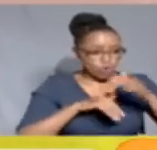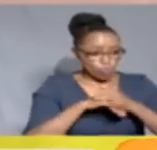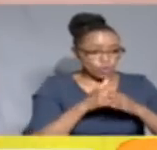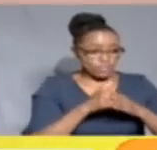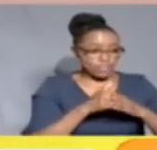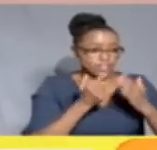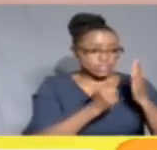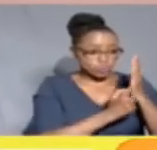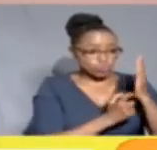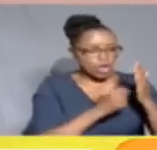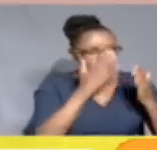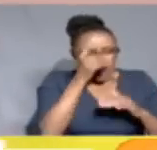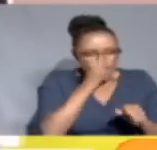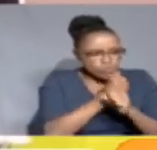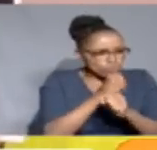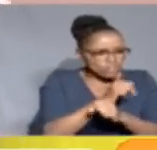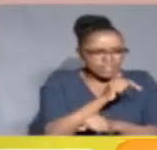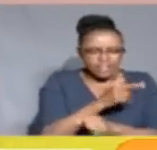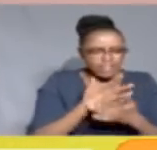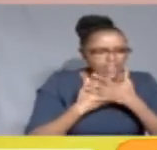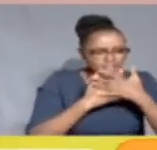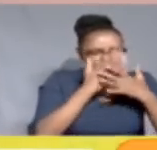us what got you in jail.